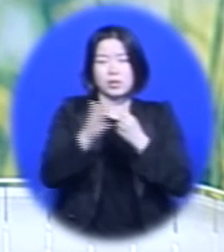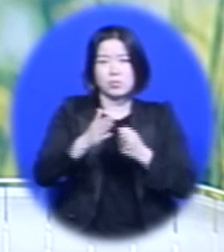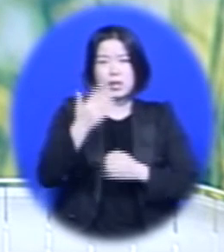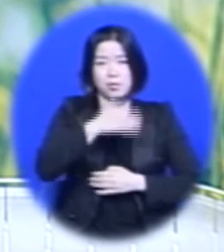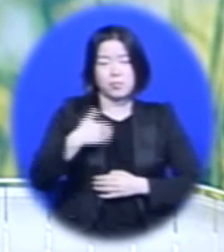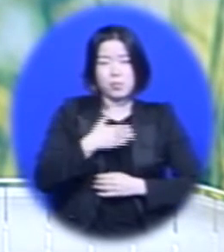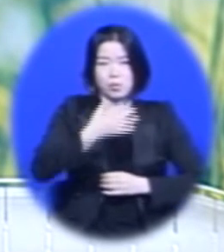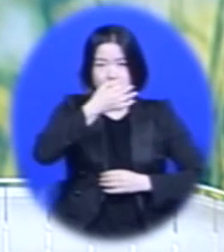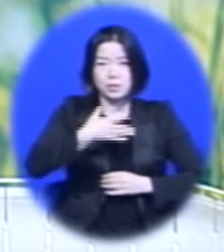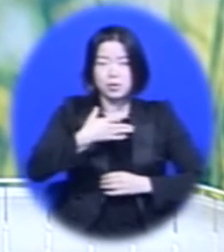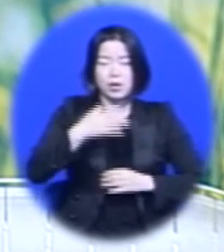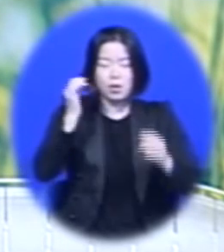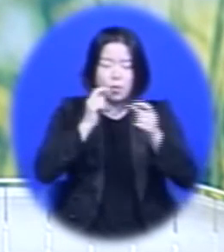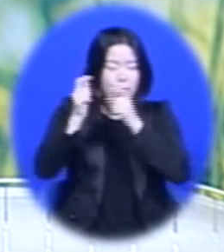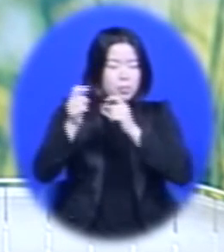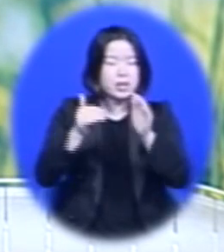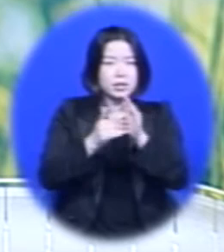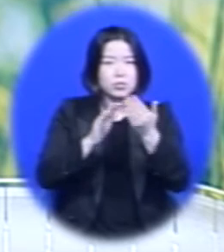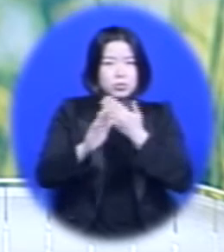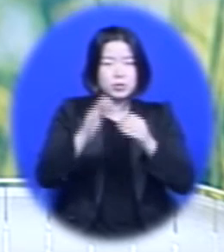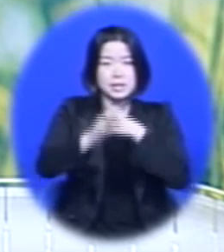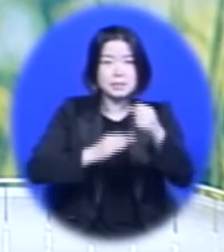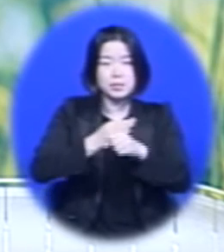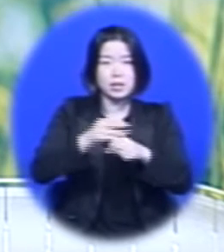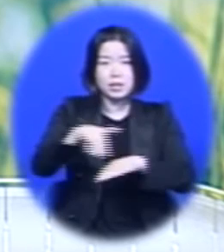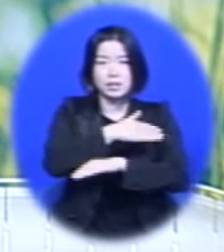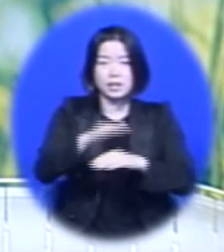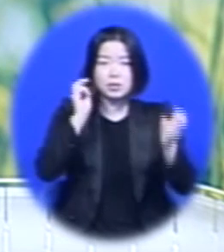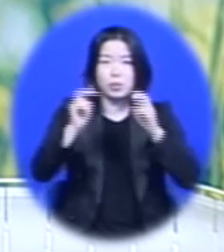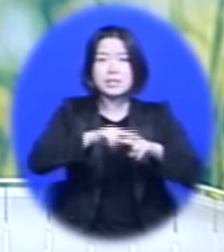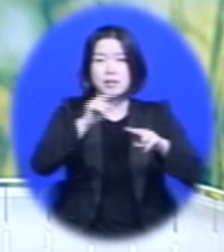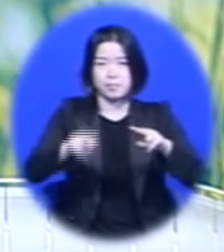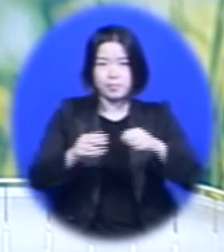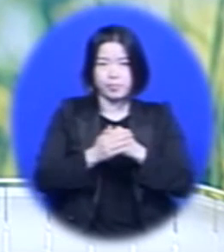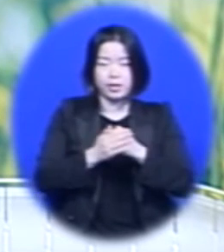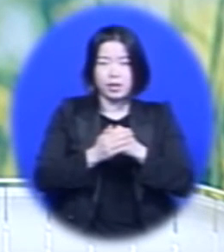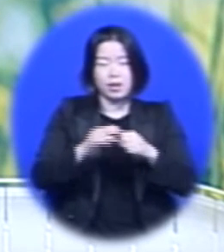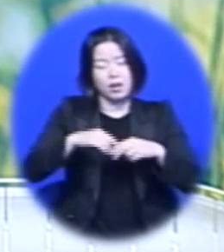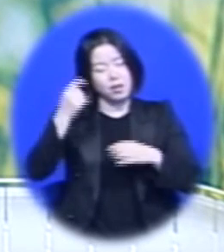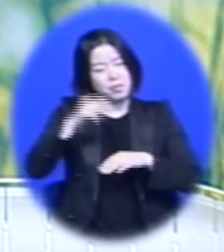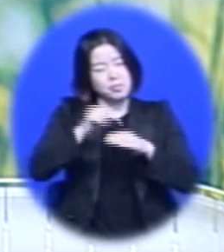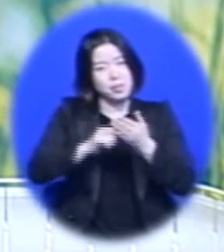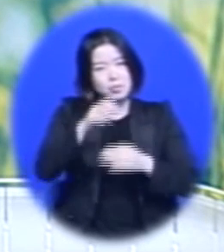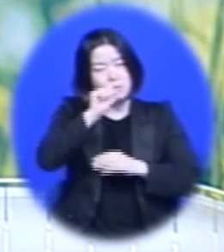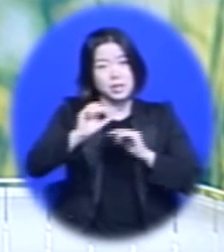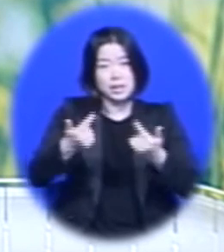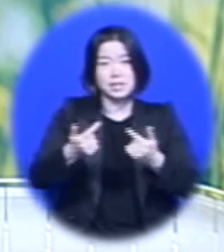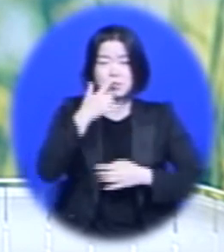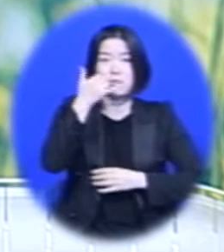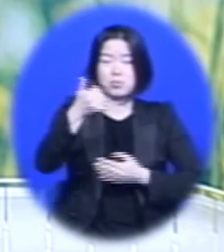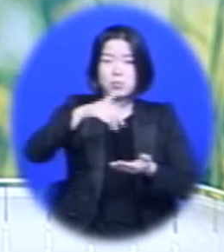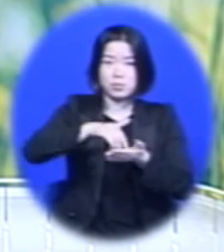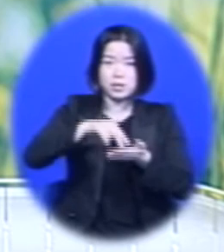고민 끝에 10년간 다니던 회사를 그만두어야 했습니다. 상실감이 있었지만 부모로서의 새로운 삶을 기대하며